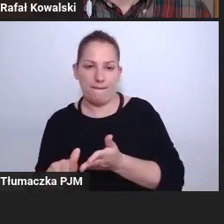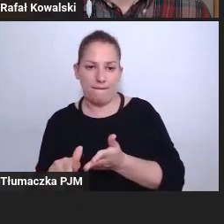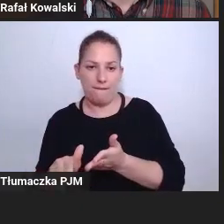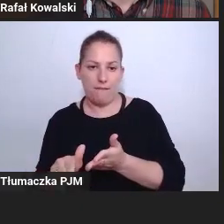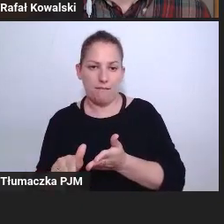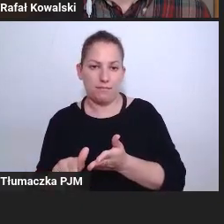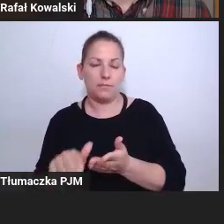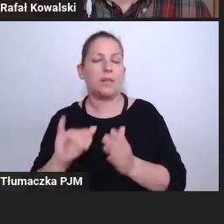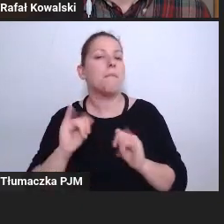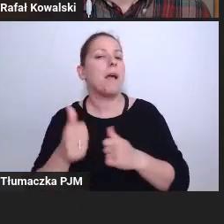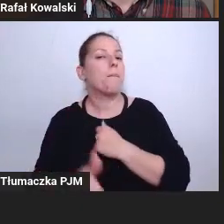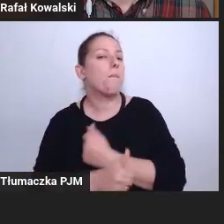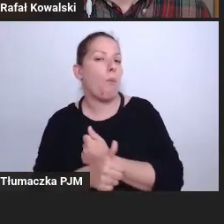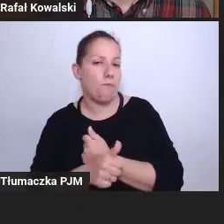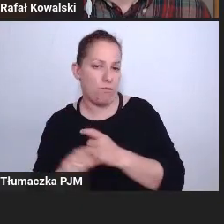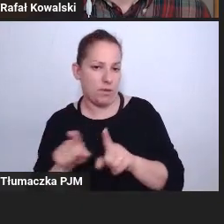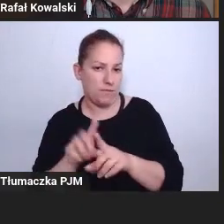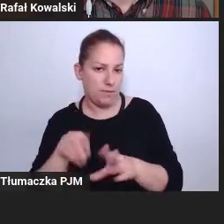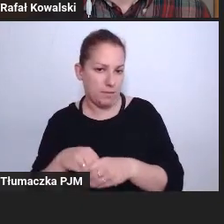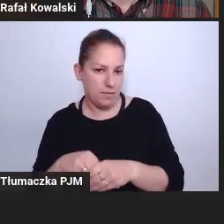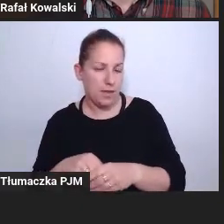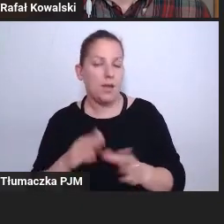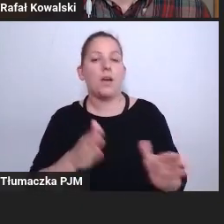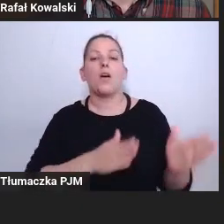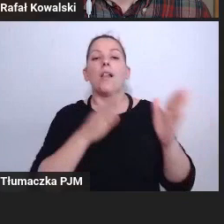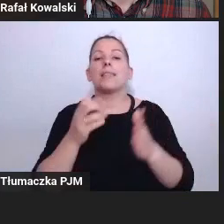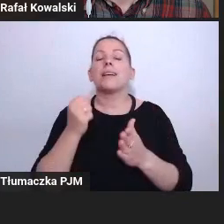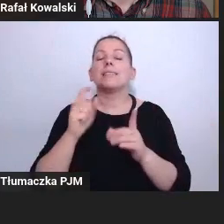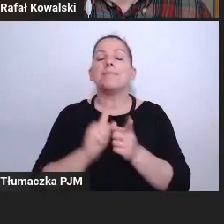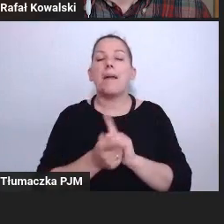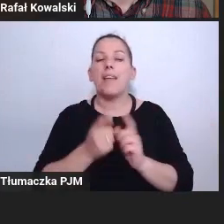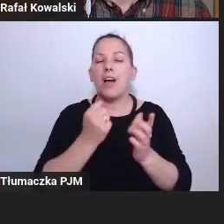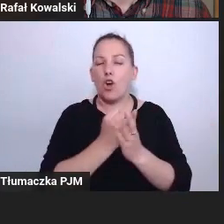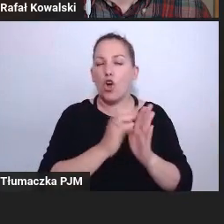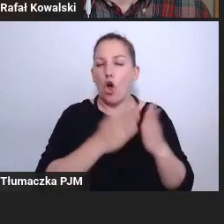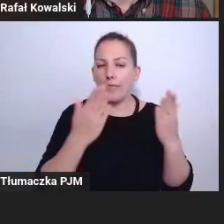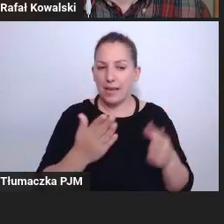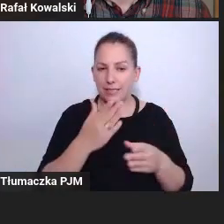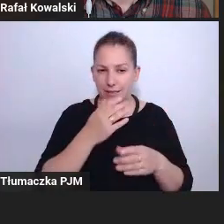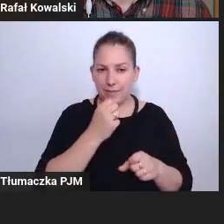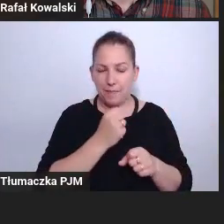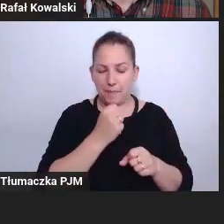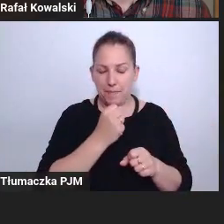i z jakiego powodu. I tutaj kolejna zmiana w kodeksie pracy, to znaczy rozrósł nam się